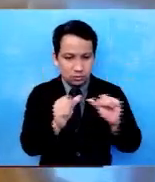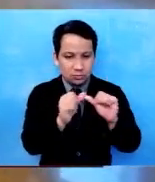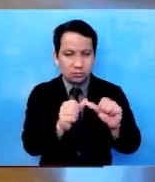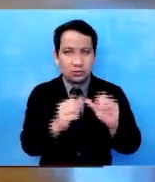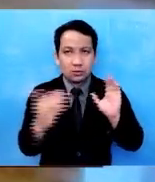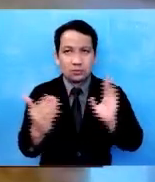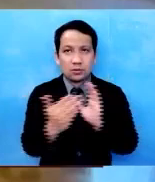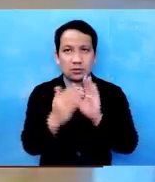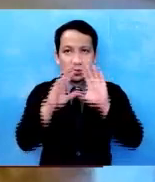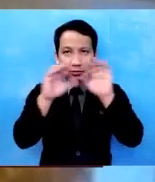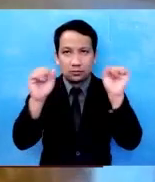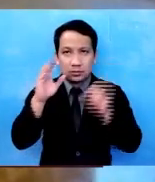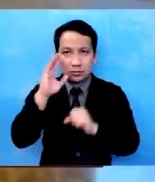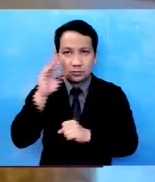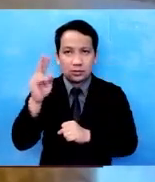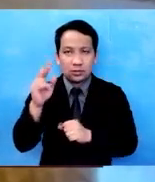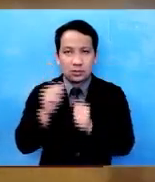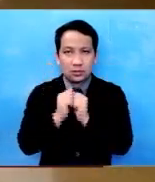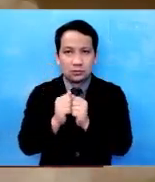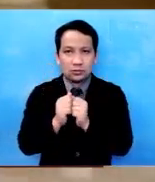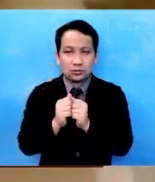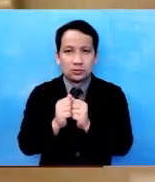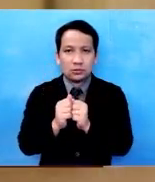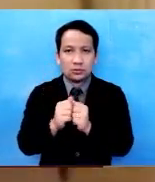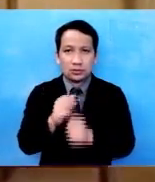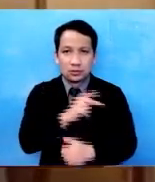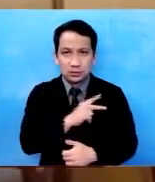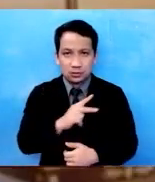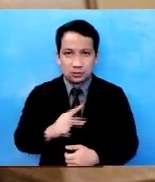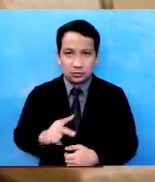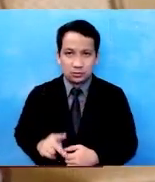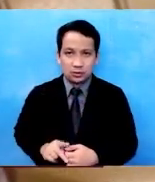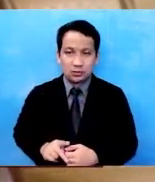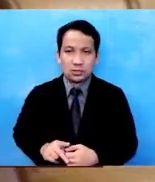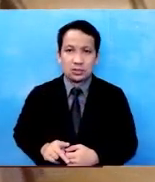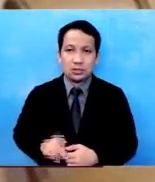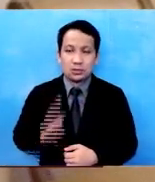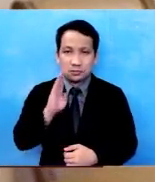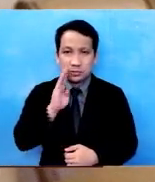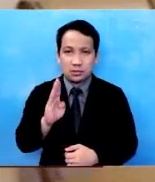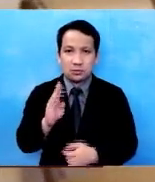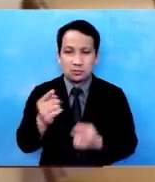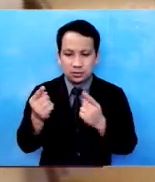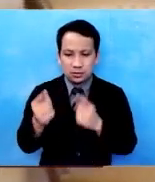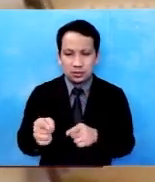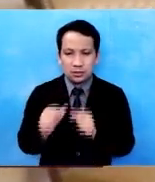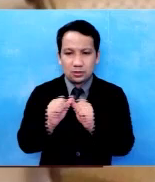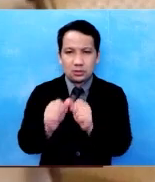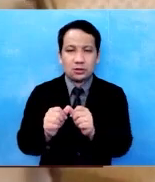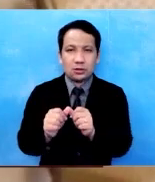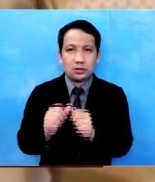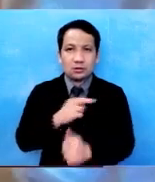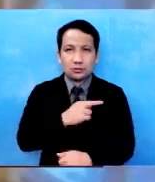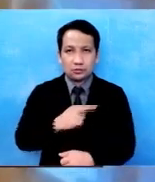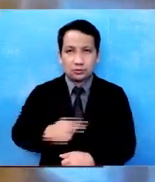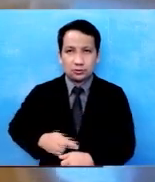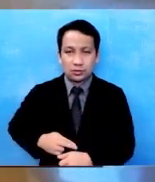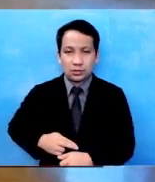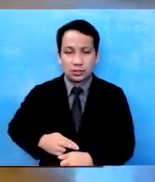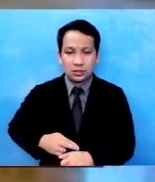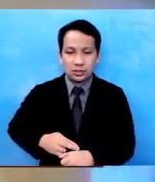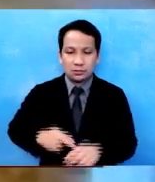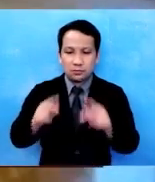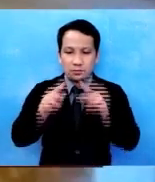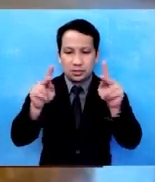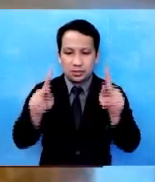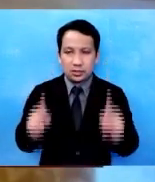ni Pangulong Bongbong Marcos at ng hari ng Belgium na si King Philip. Nangyari yan sa Royal Palace kung saan unang beses